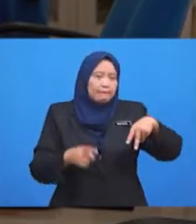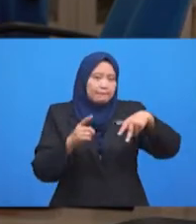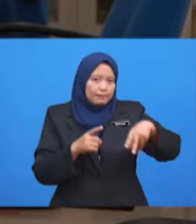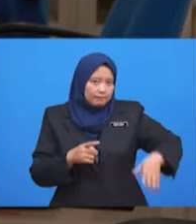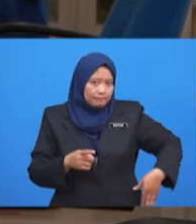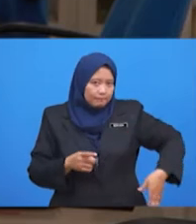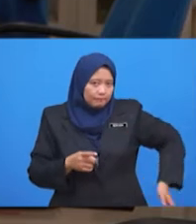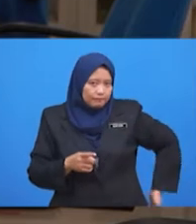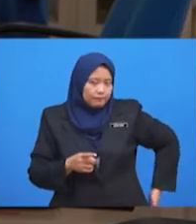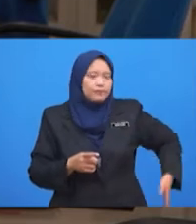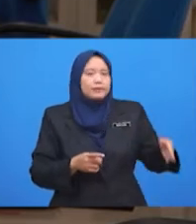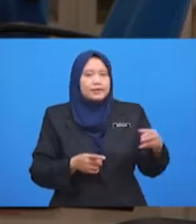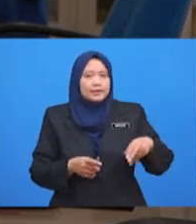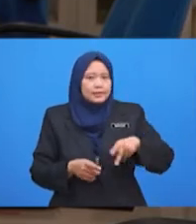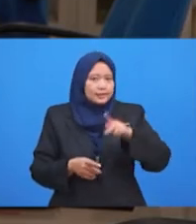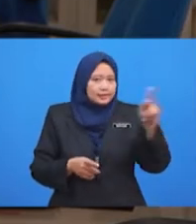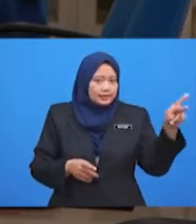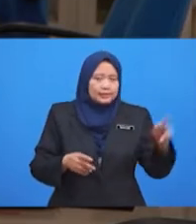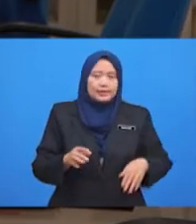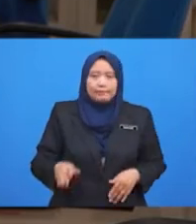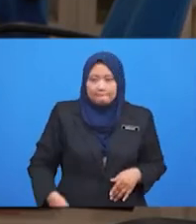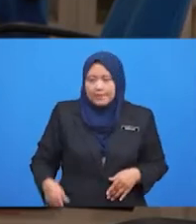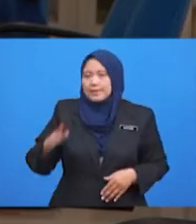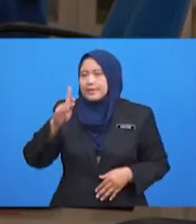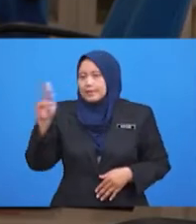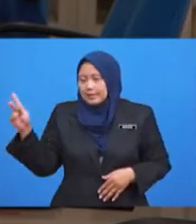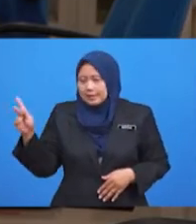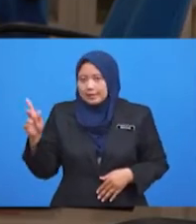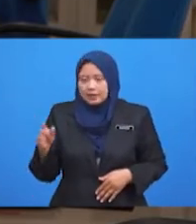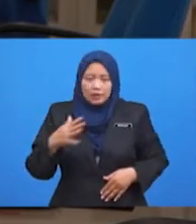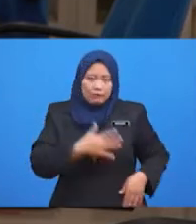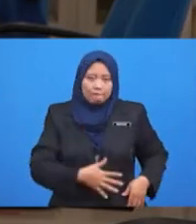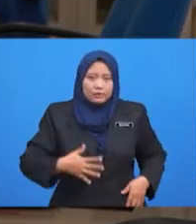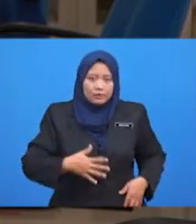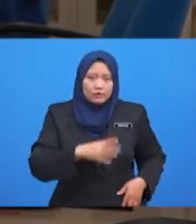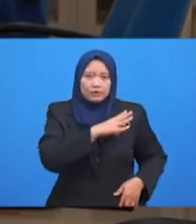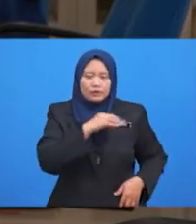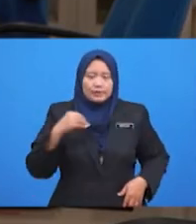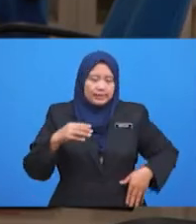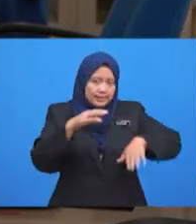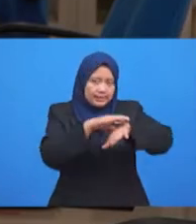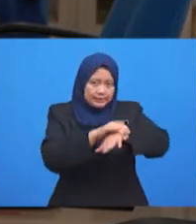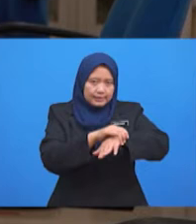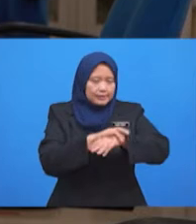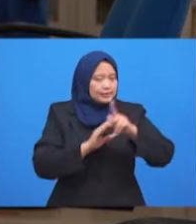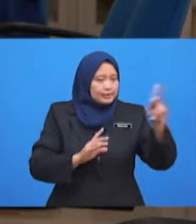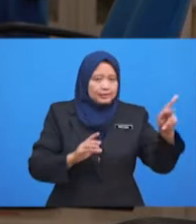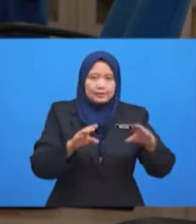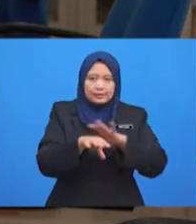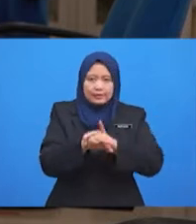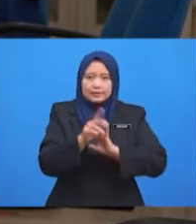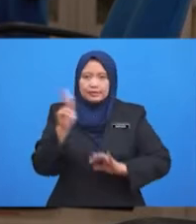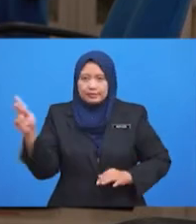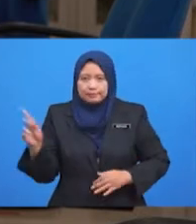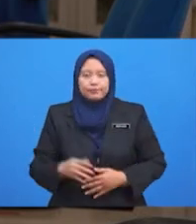sebelah kiri, peha sebelah kanan, perut dan lengan kiri dan kanan. Jangan terkena